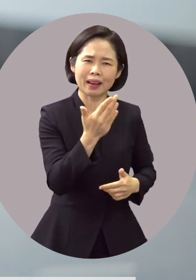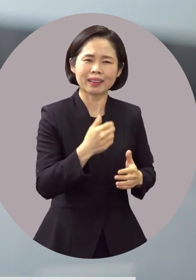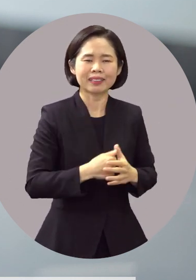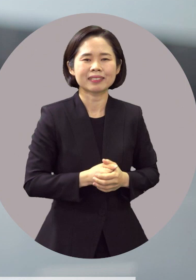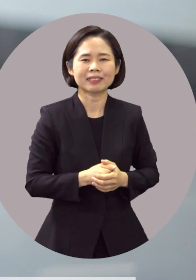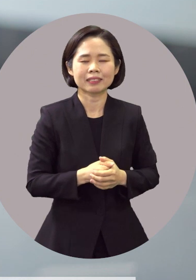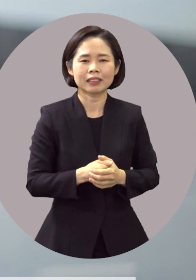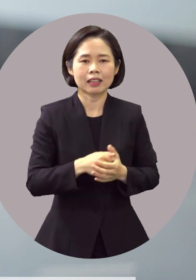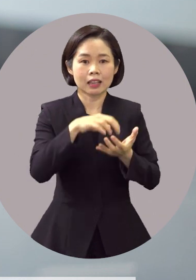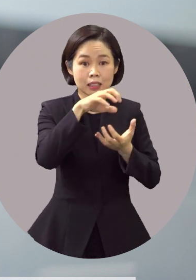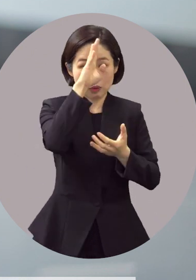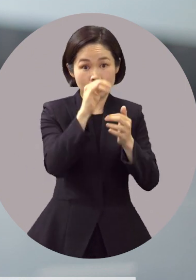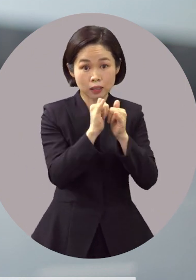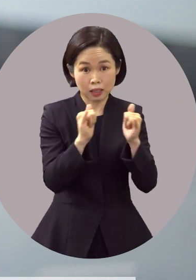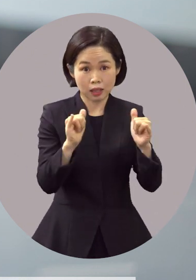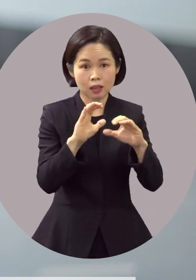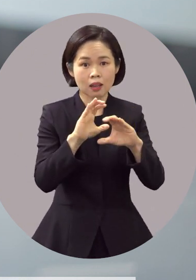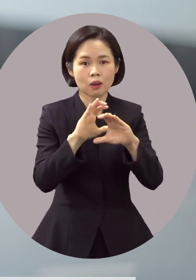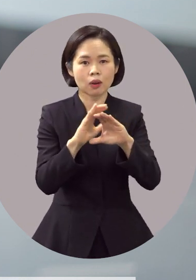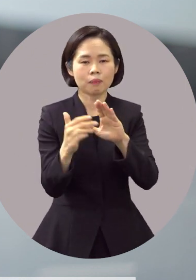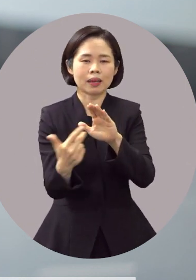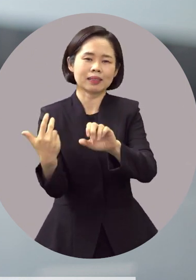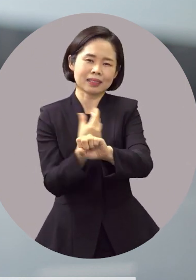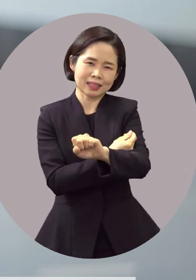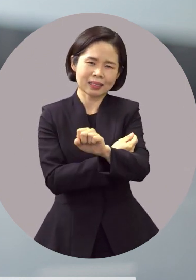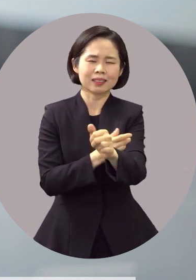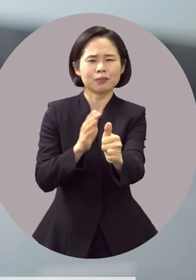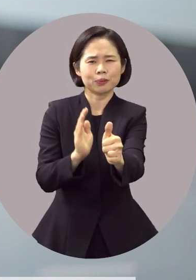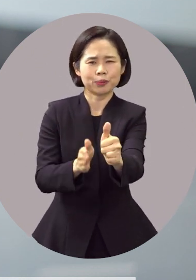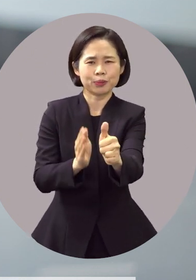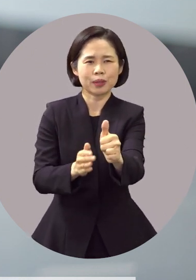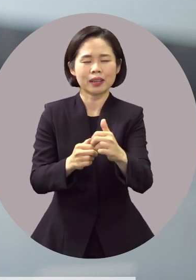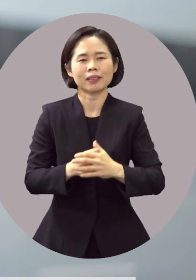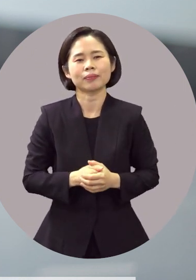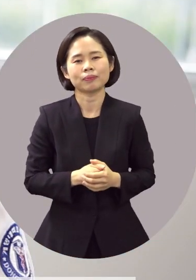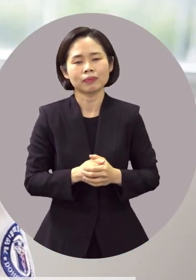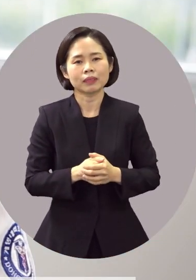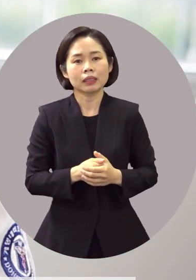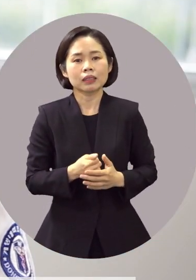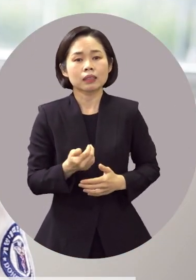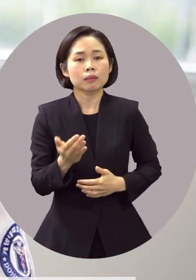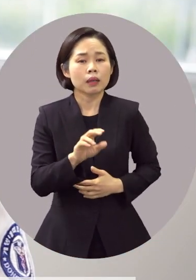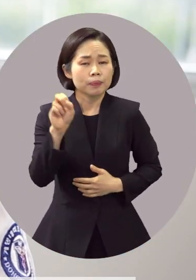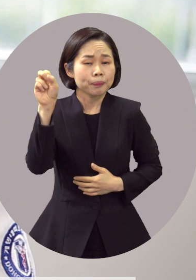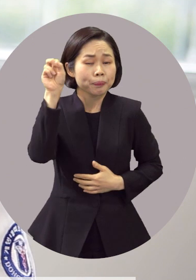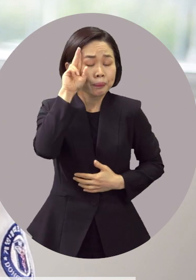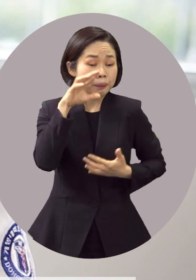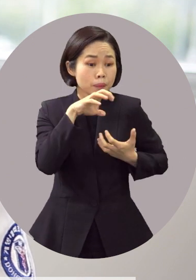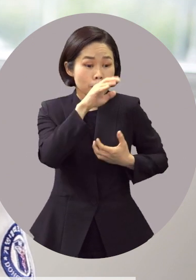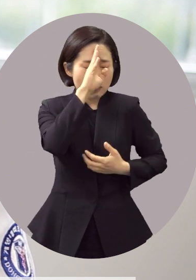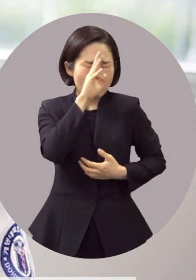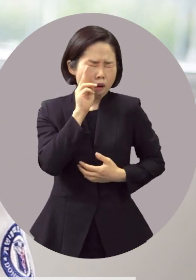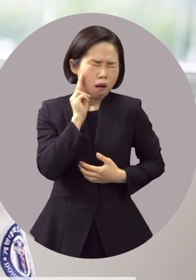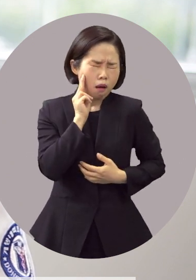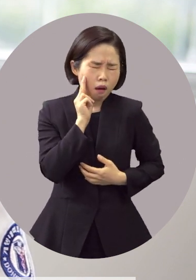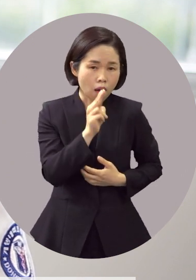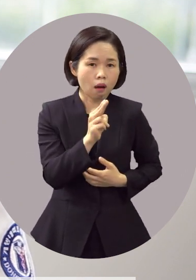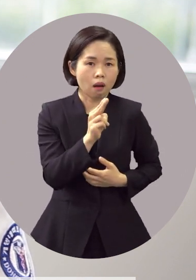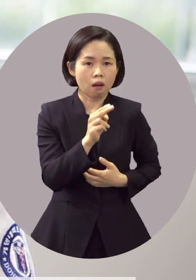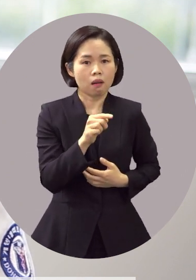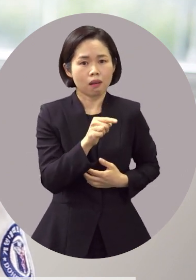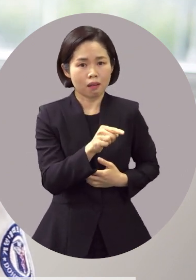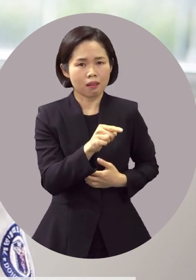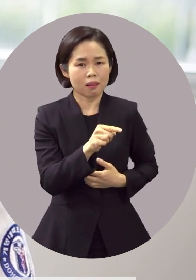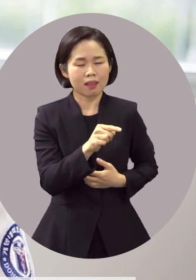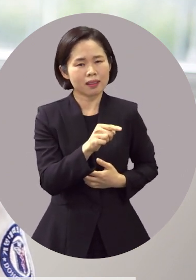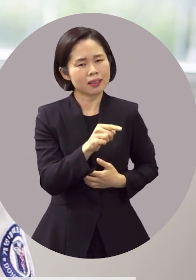가능성을 낮추기 때문에 심장 질환이 있는 분들은 백신을 맞을 것을 권유드립니다. 다만 급성 악화기의 심장